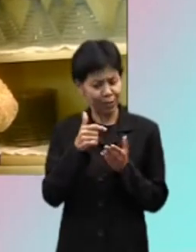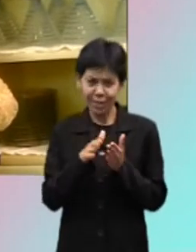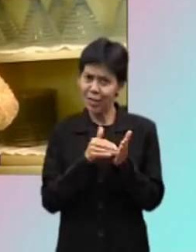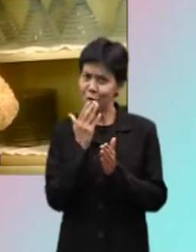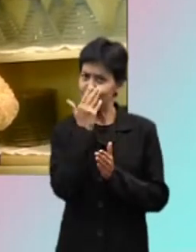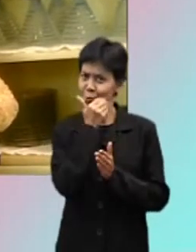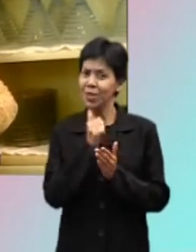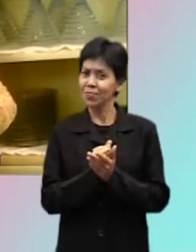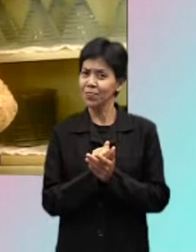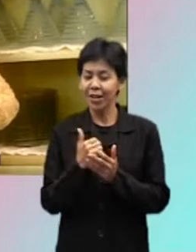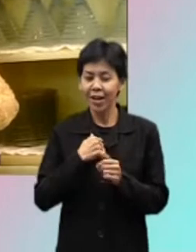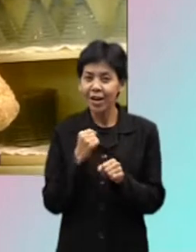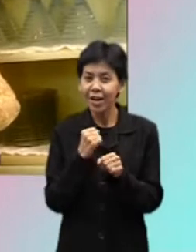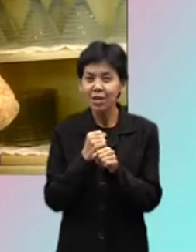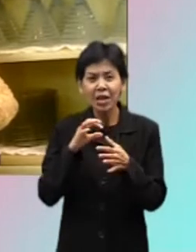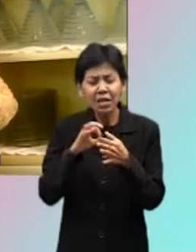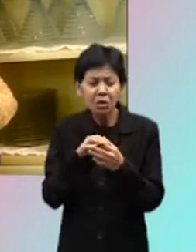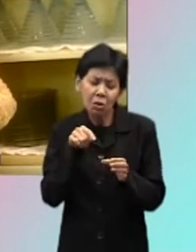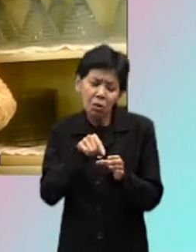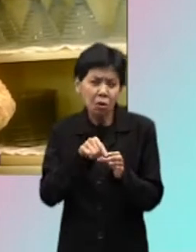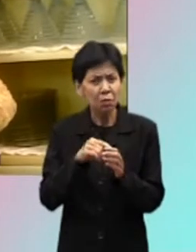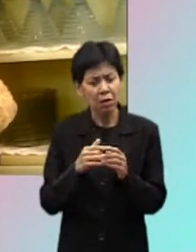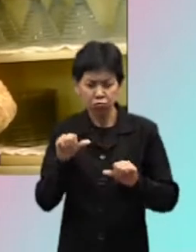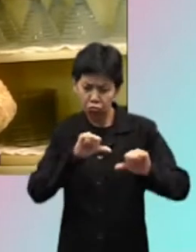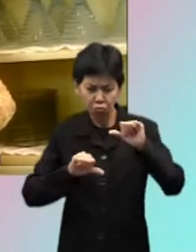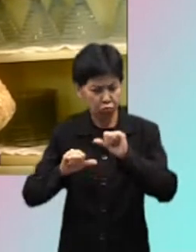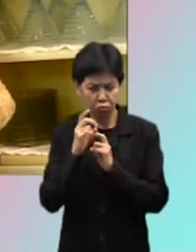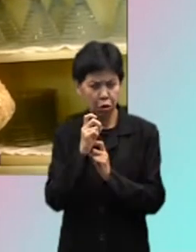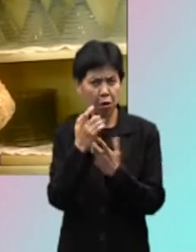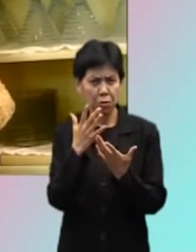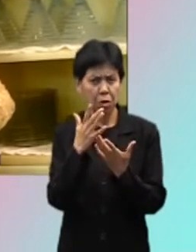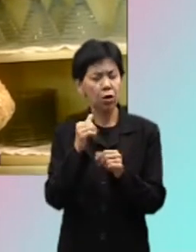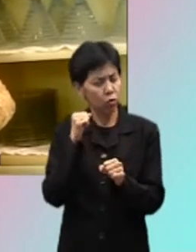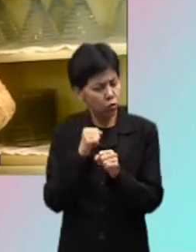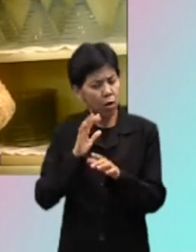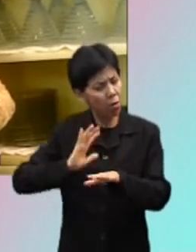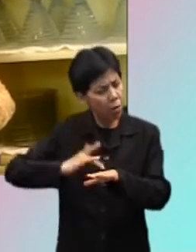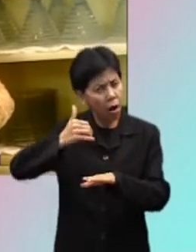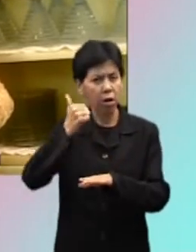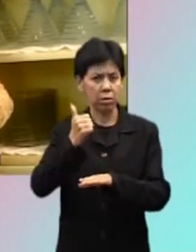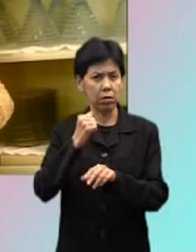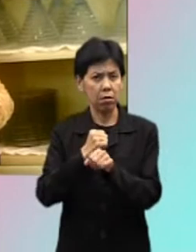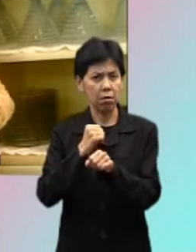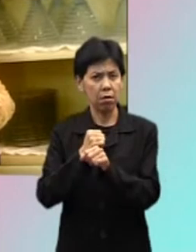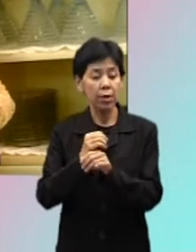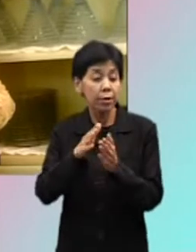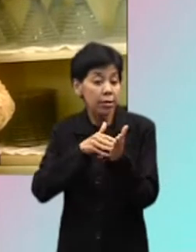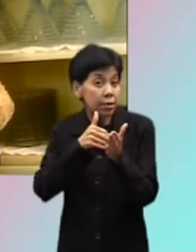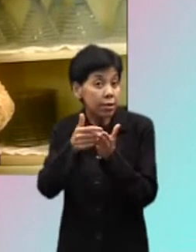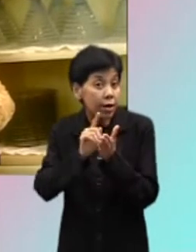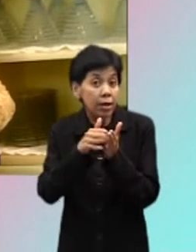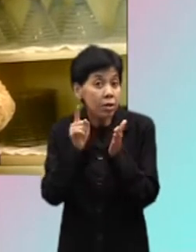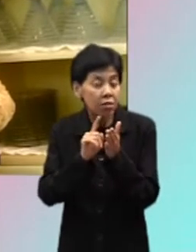ยเพราะเราจะทำไอศกรีมโดยไม่มีสารปรุงแต่งทุกอย่างต้องได้อย่างธรรมชาตินะคะแล้วก็สีเราไม่ใช้เรา